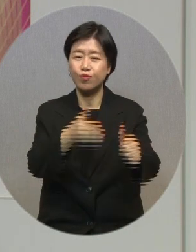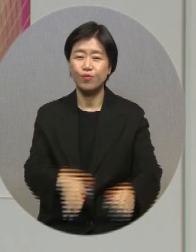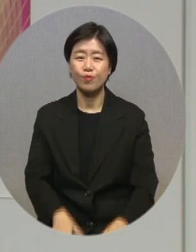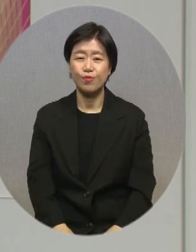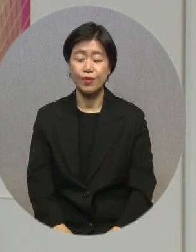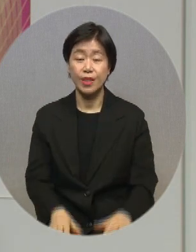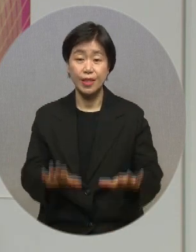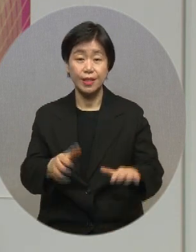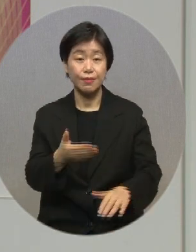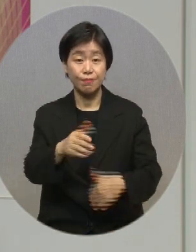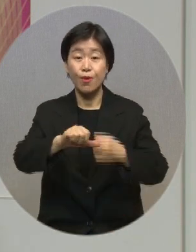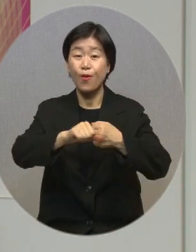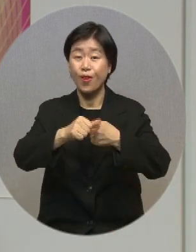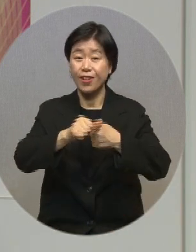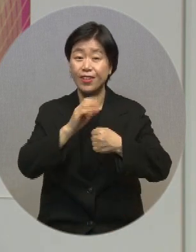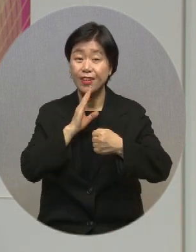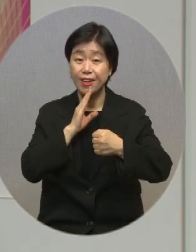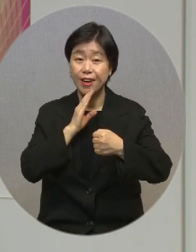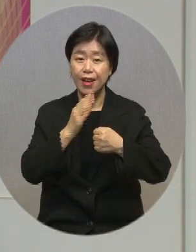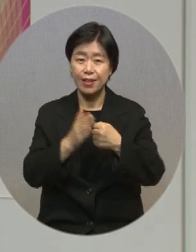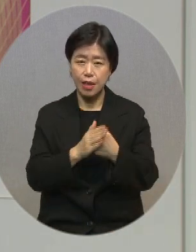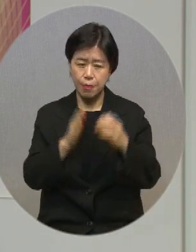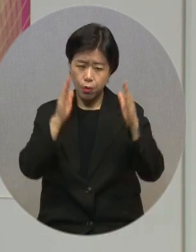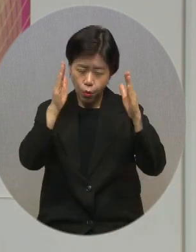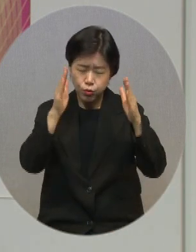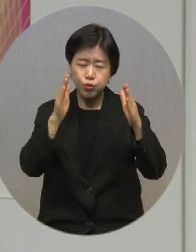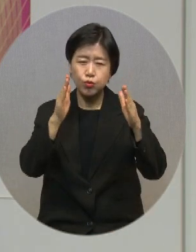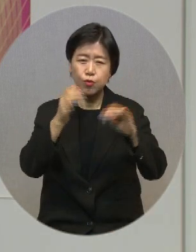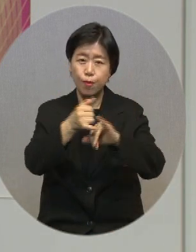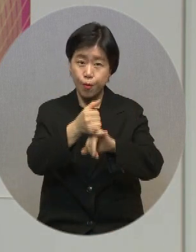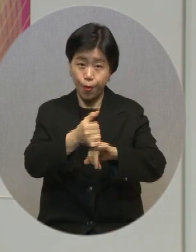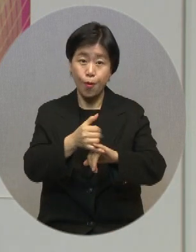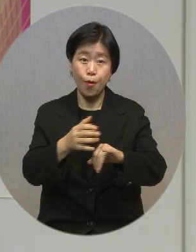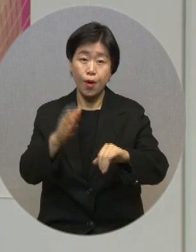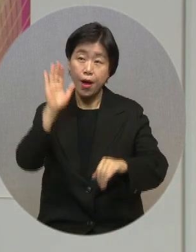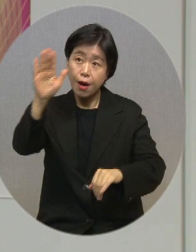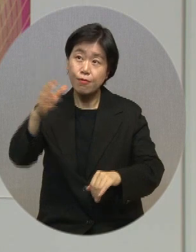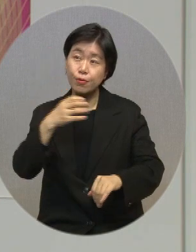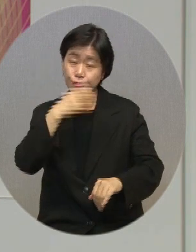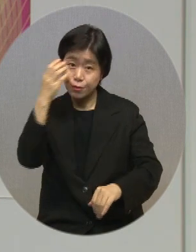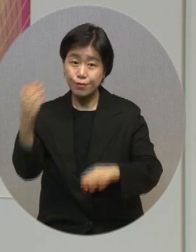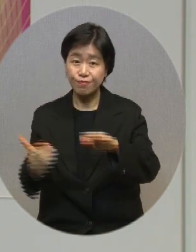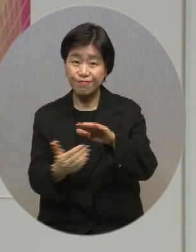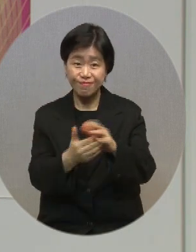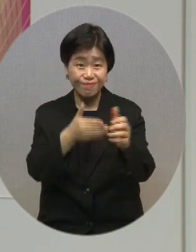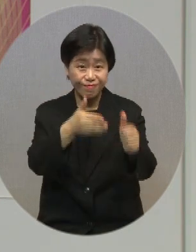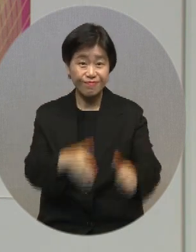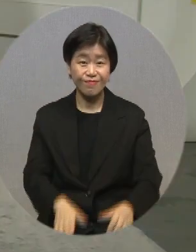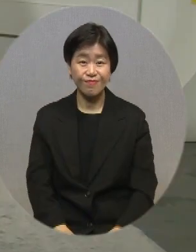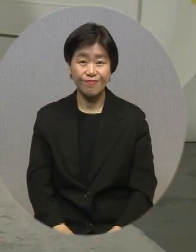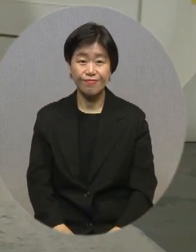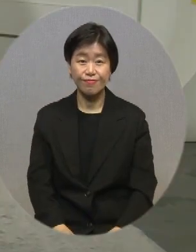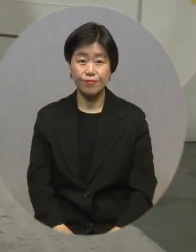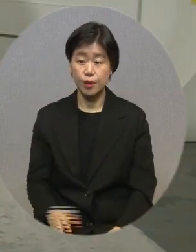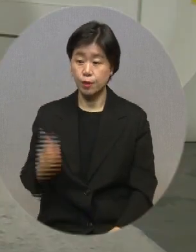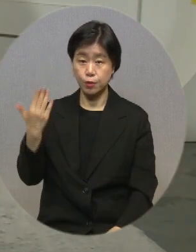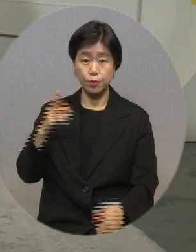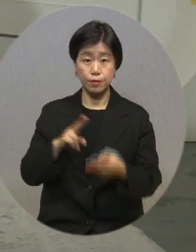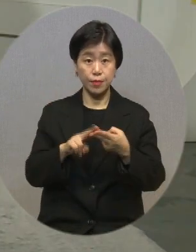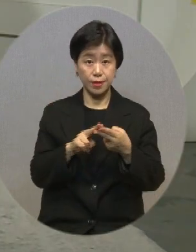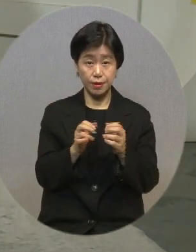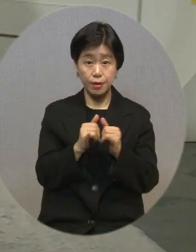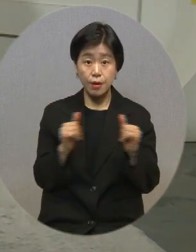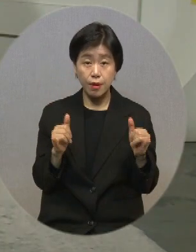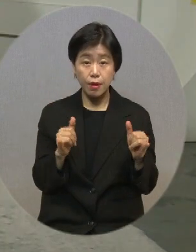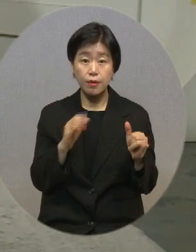있는 5학년이니까 열심히 공부하면서 꿈을 꼭 이루세요. 네. 네. 자, 그러면 만화가들이요.